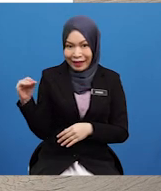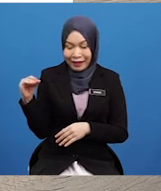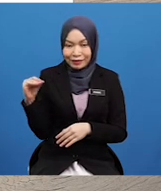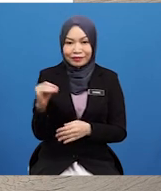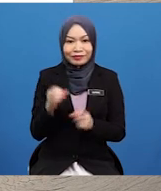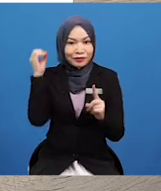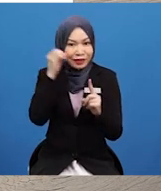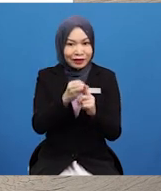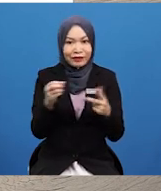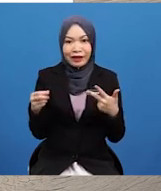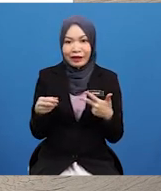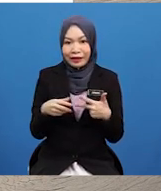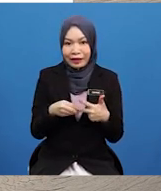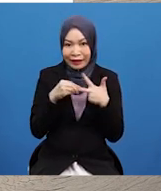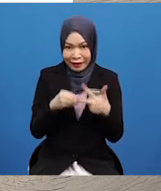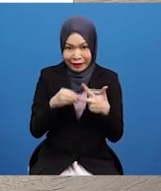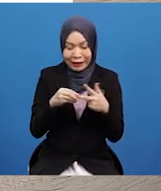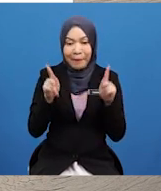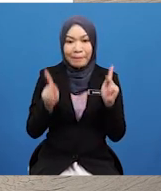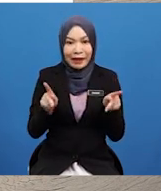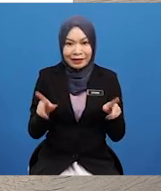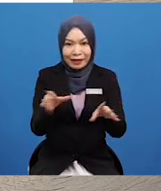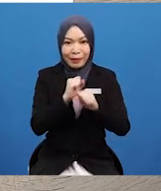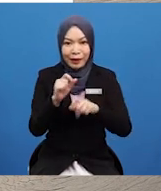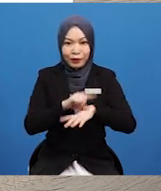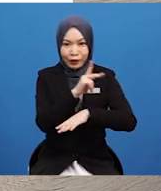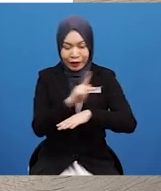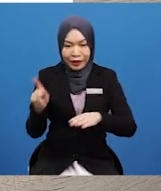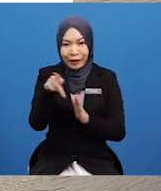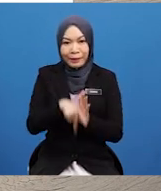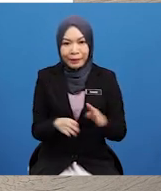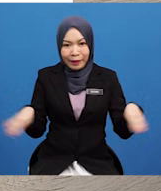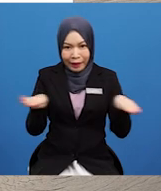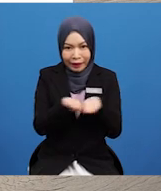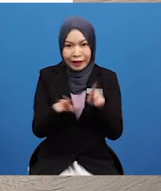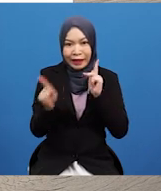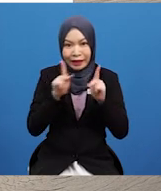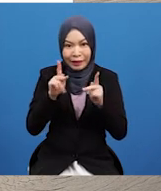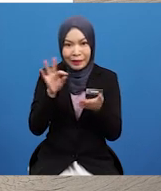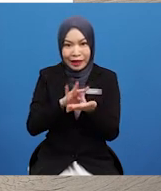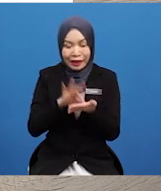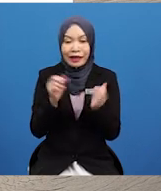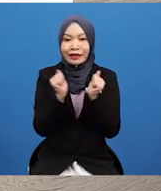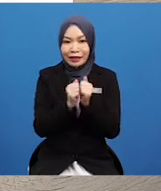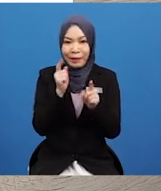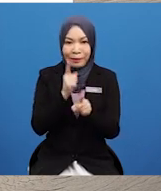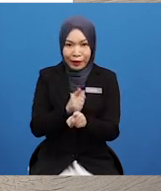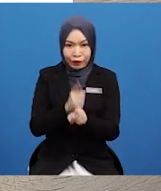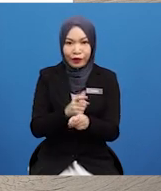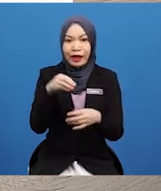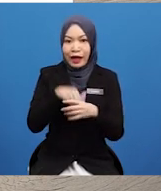objektif yang ketiga, pelajar dapat menggunakan pelbagai kata bilangan dengan betul dalam